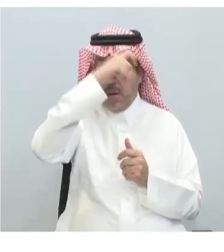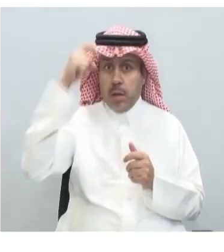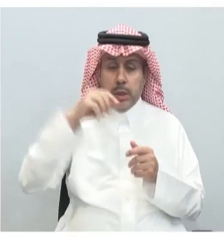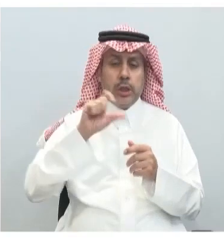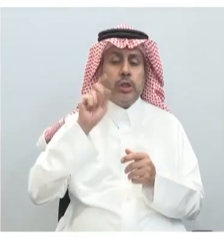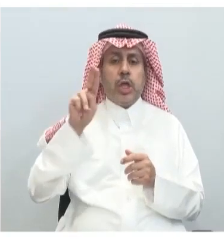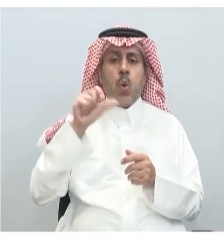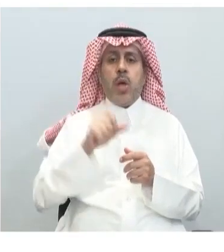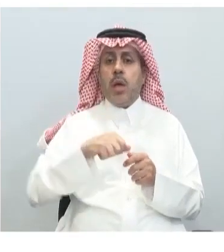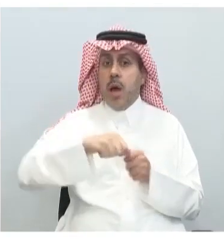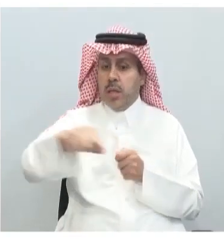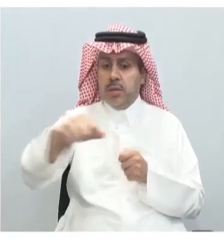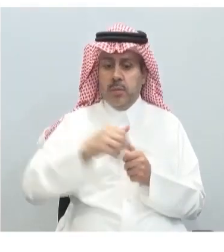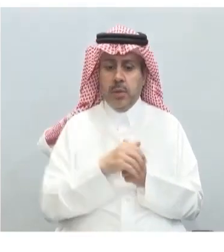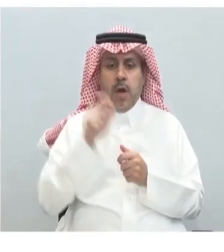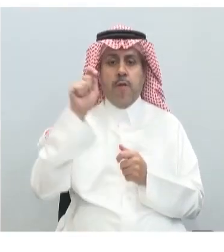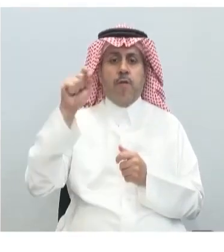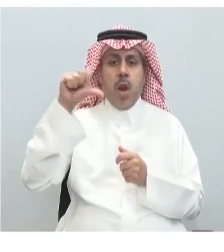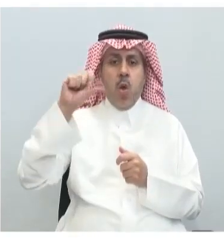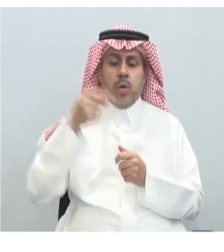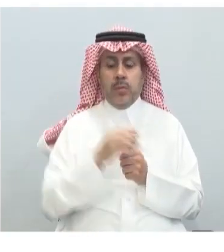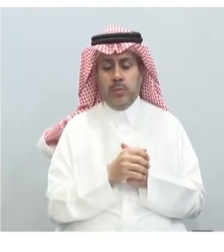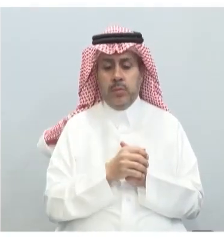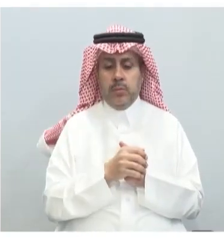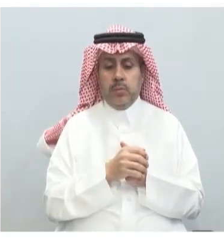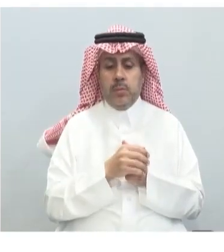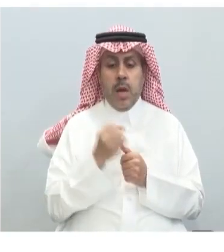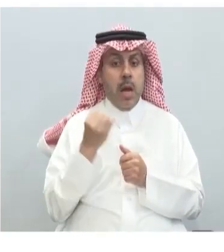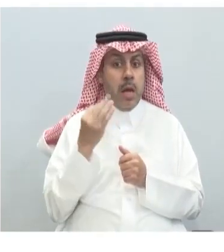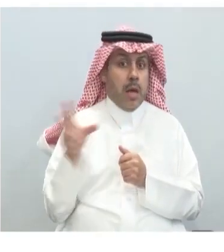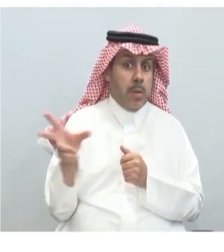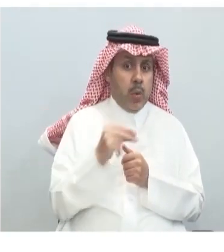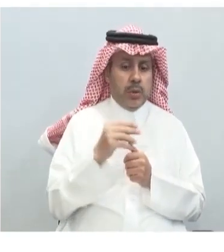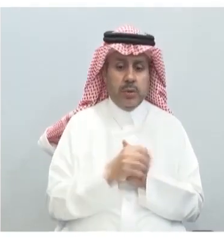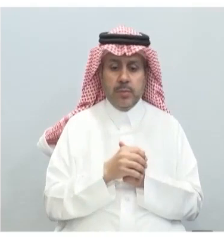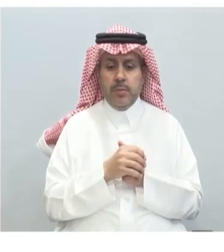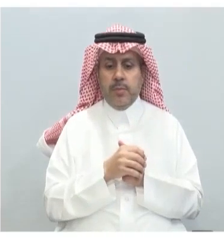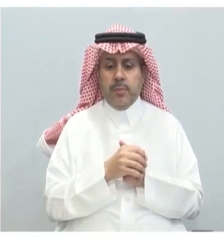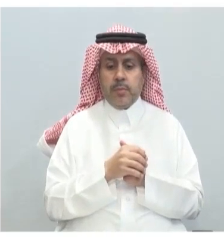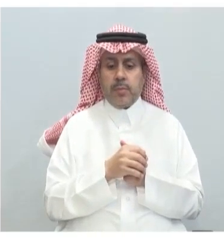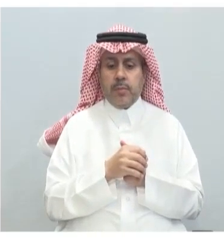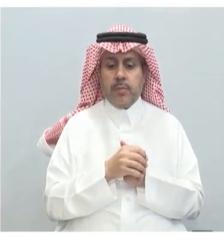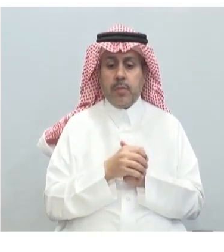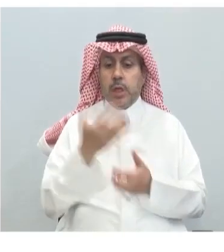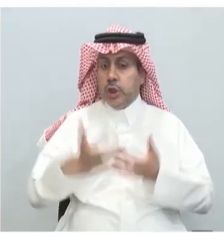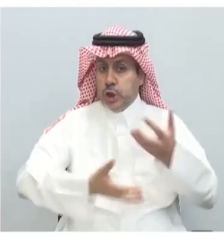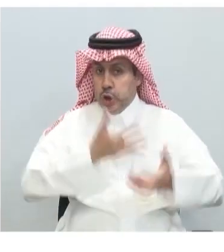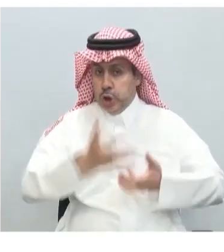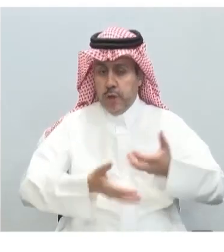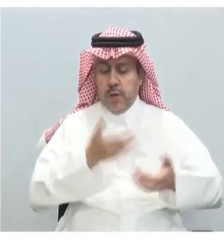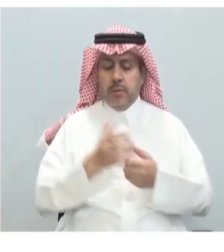الخاصه بالفلور هذه هي الارقام بالنسبه للنواتج وهنا بالنسبه